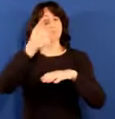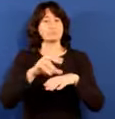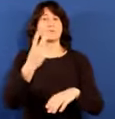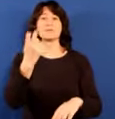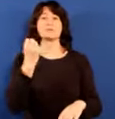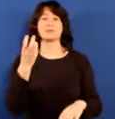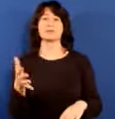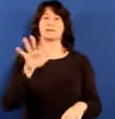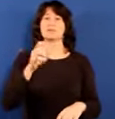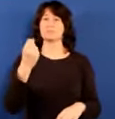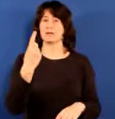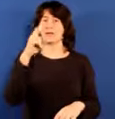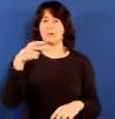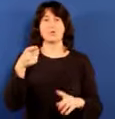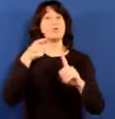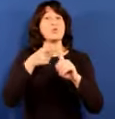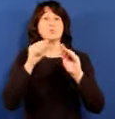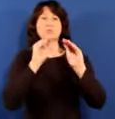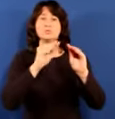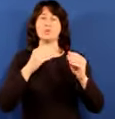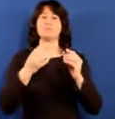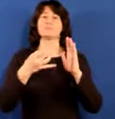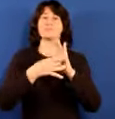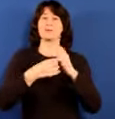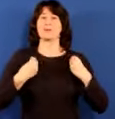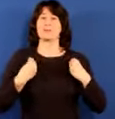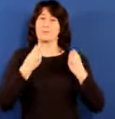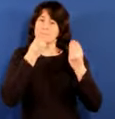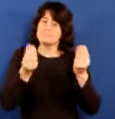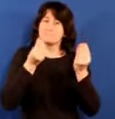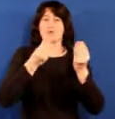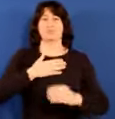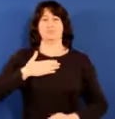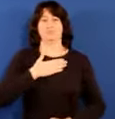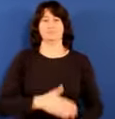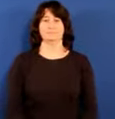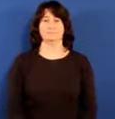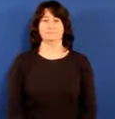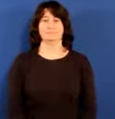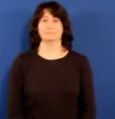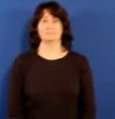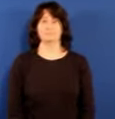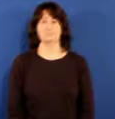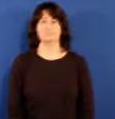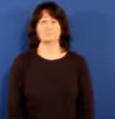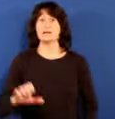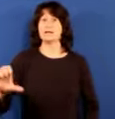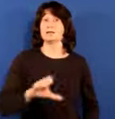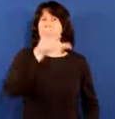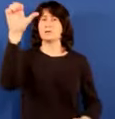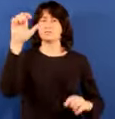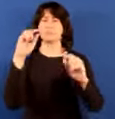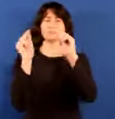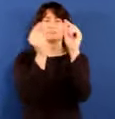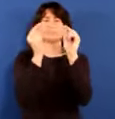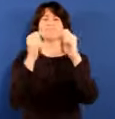2012ko urtarrilaren bateko zuzentarau Europarrera egokitzeko. Zuzentarau horren ditez, hegazti mota horren animalia osasuna